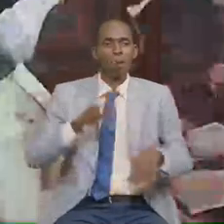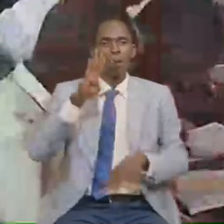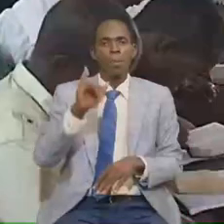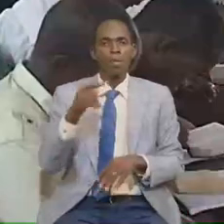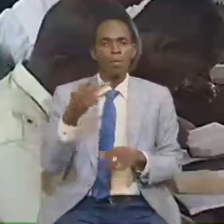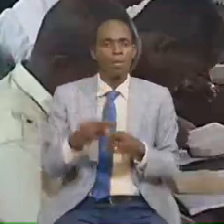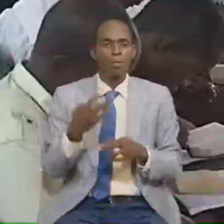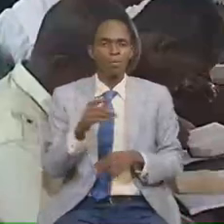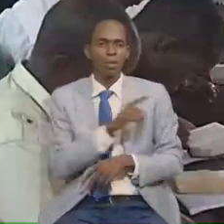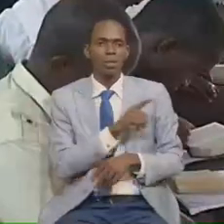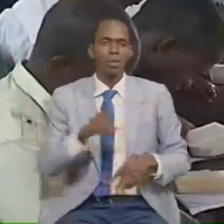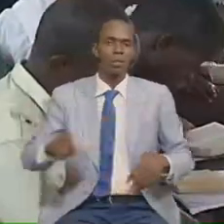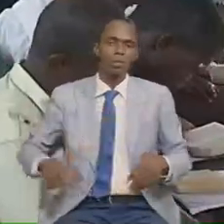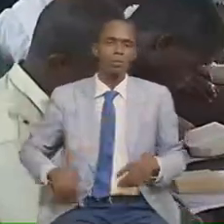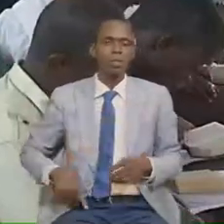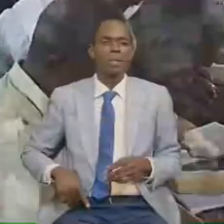te craindront.